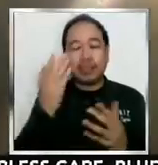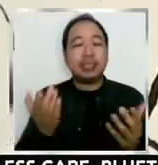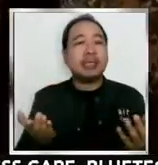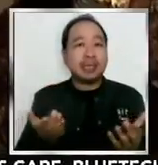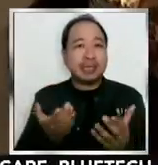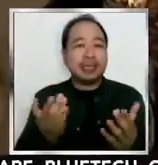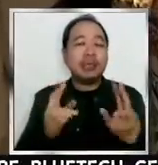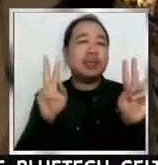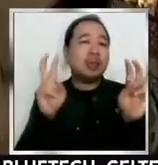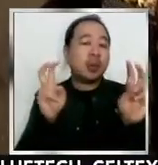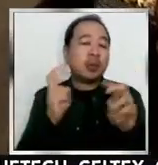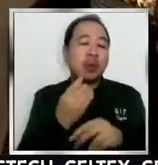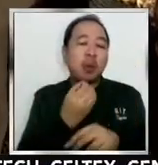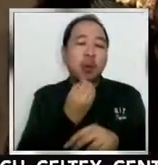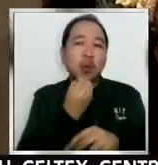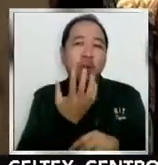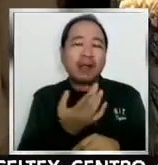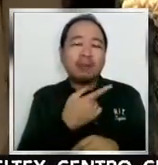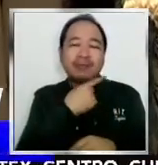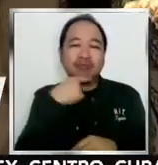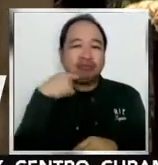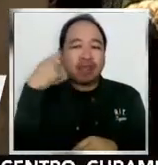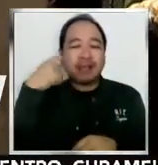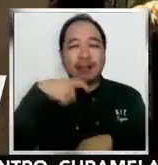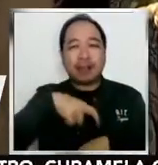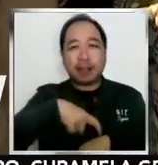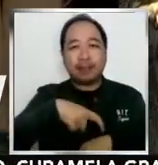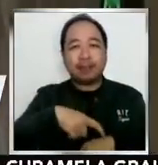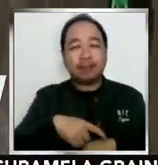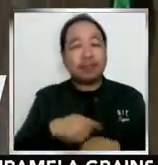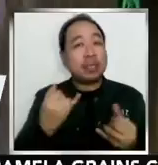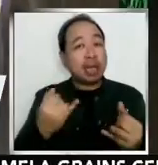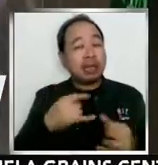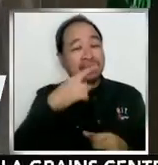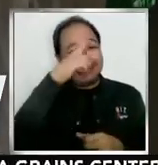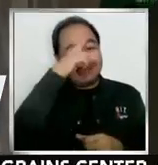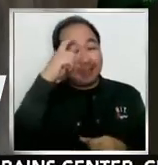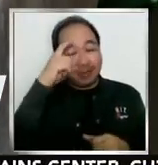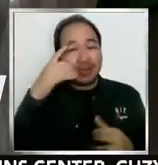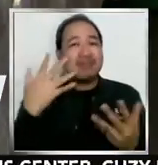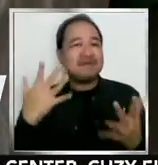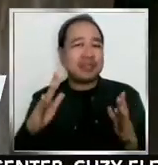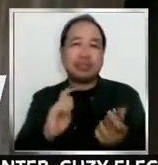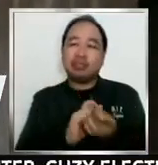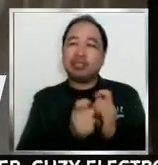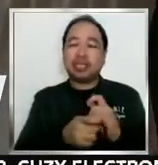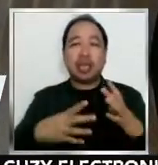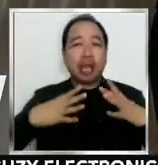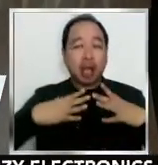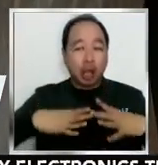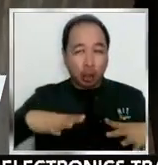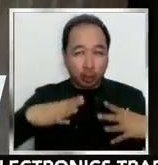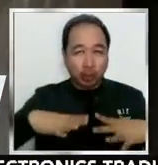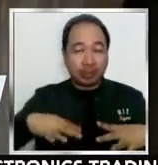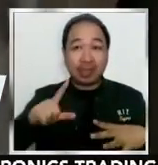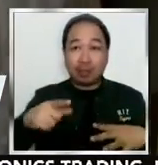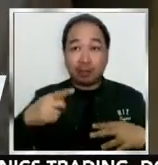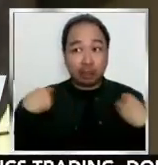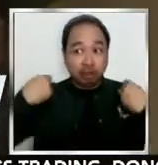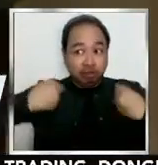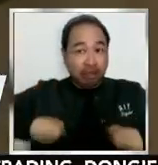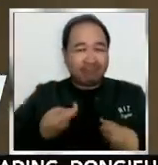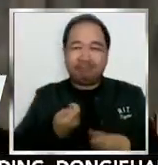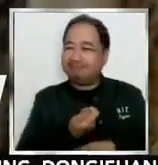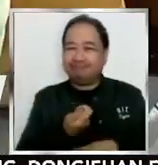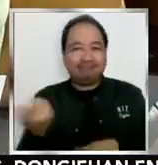dry season. Kapag tag-init, syempre magbabago ang outfit dahil out na ang mga jacket at balik na ang mga sando, shorts at mga mas